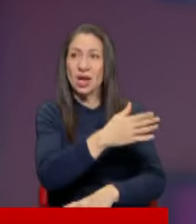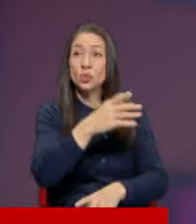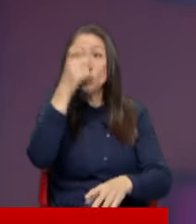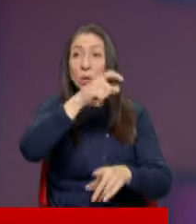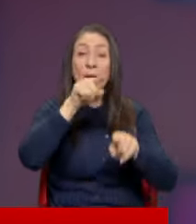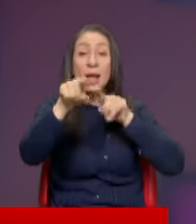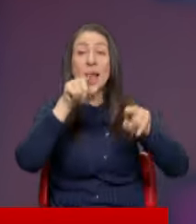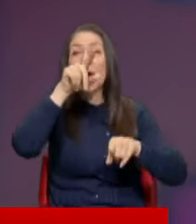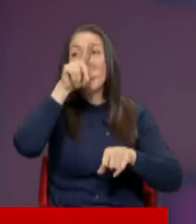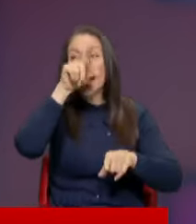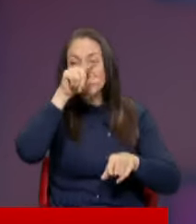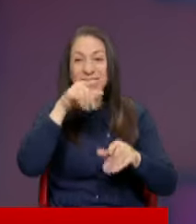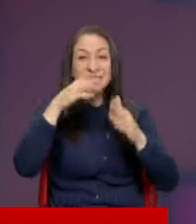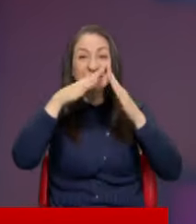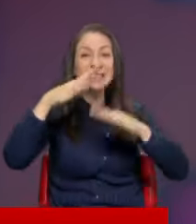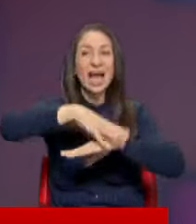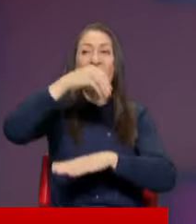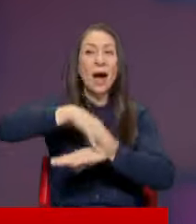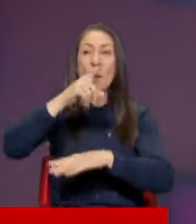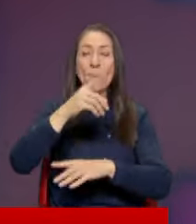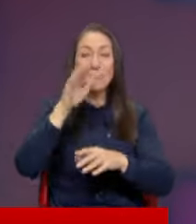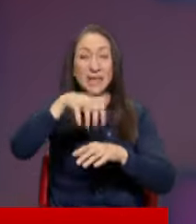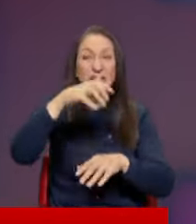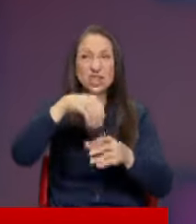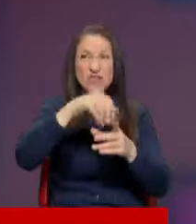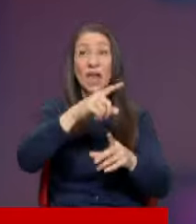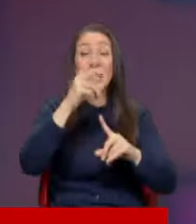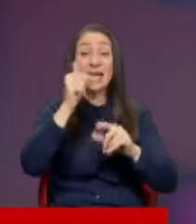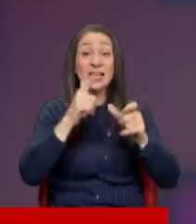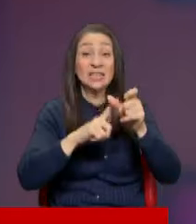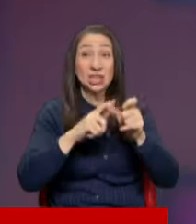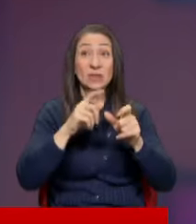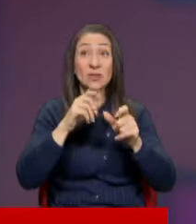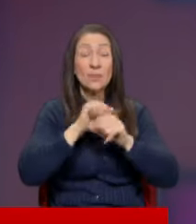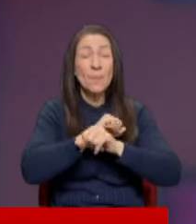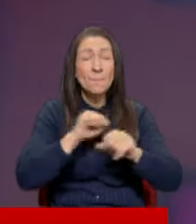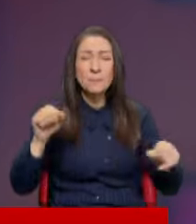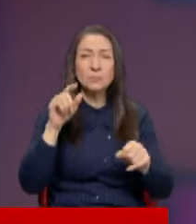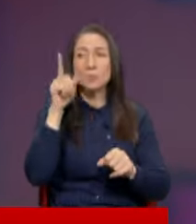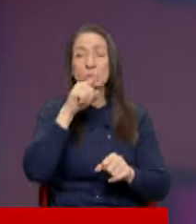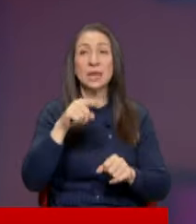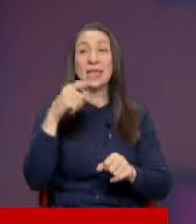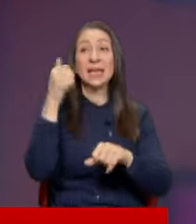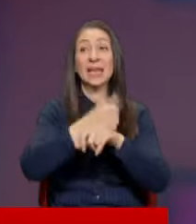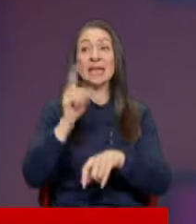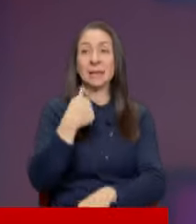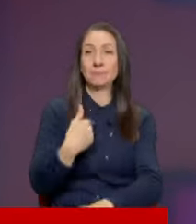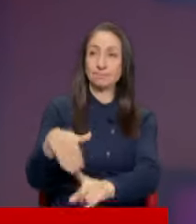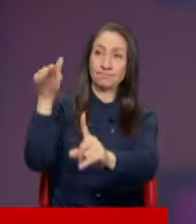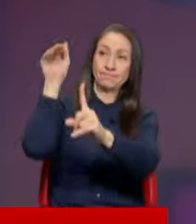yerindeki Kazdağı da dahil olmak üzere birçok Madenlerde var İliç faciası Dolayısıyla iktidara